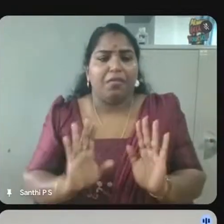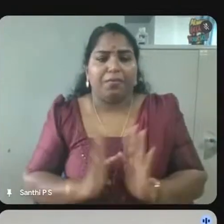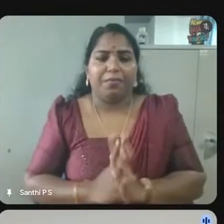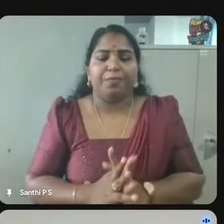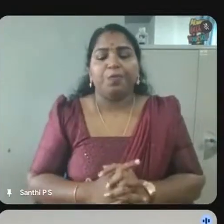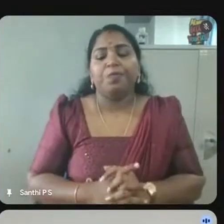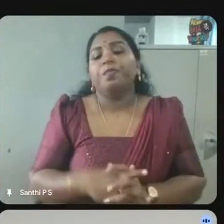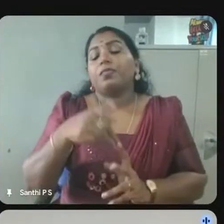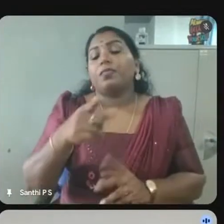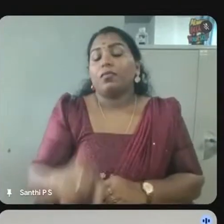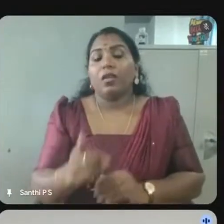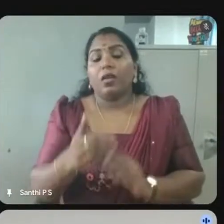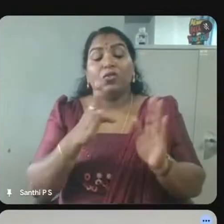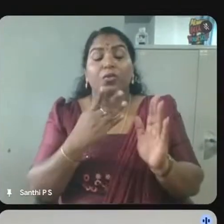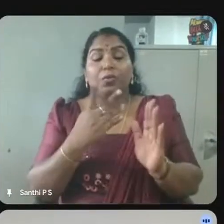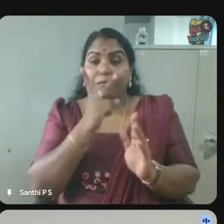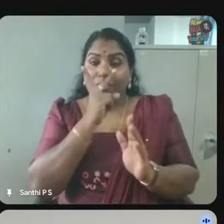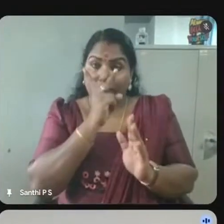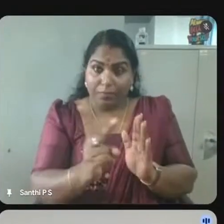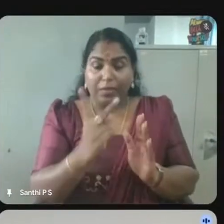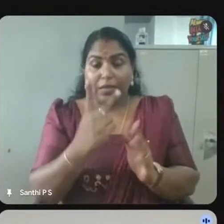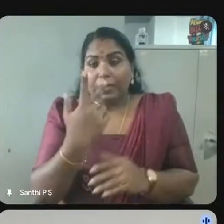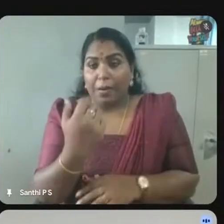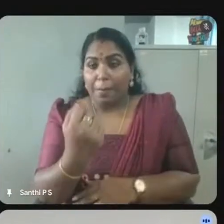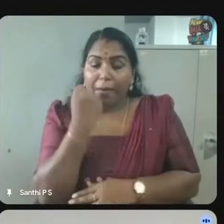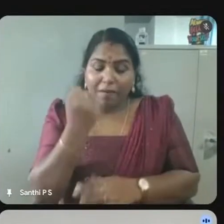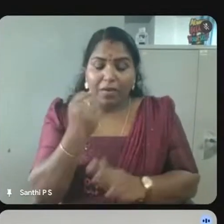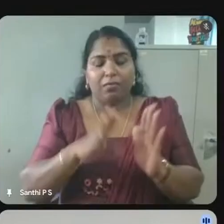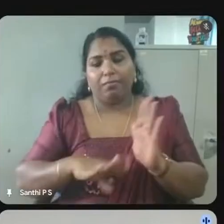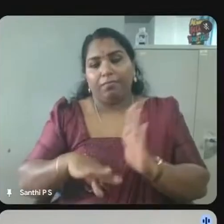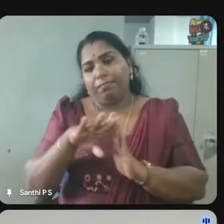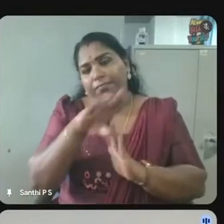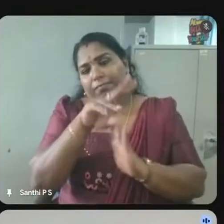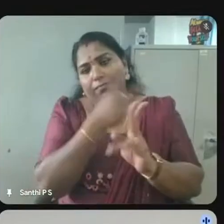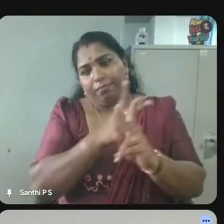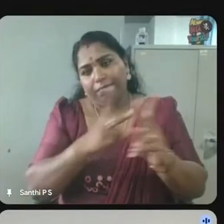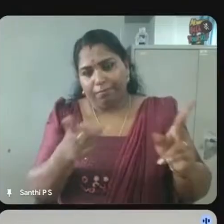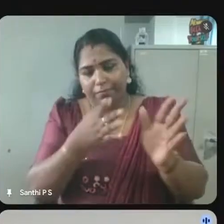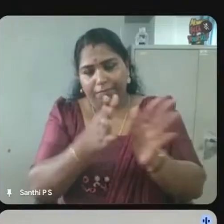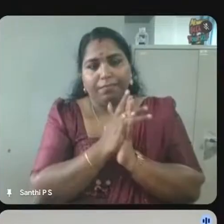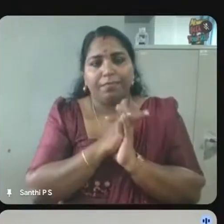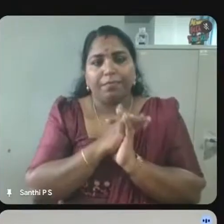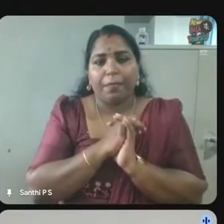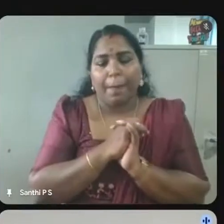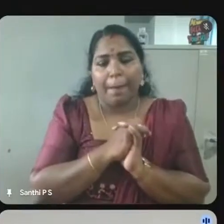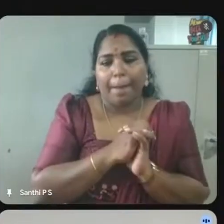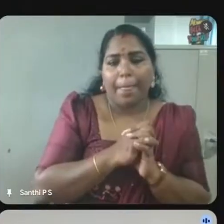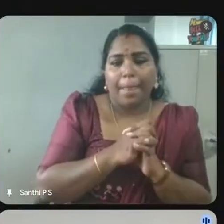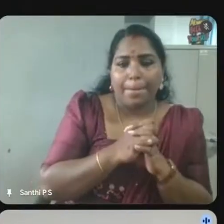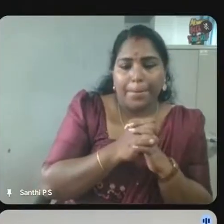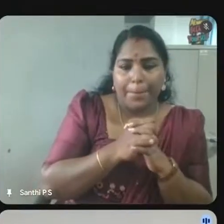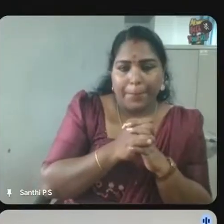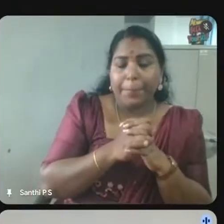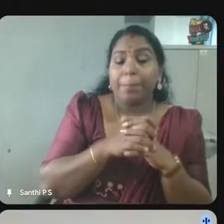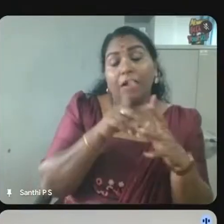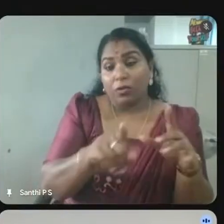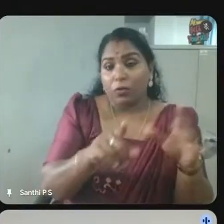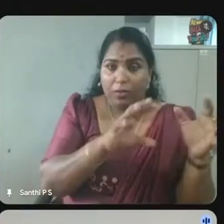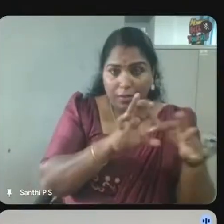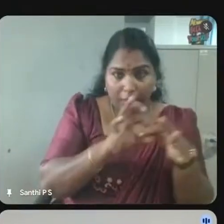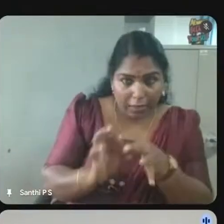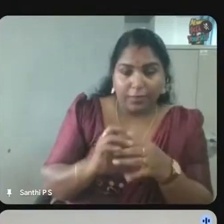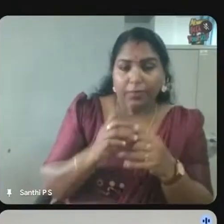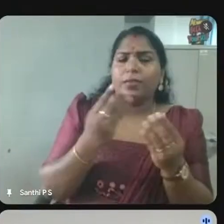നമ്മൾ ആ കാഴ്ച ശക്തിയെ നമ്മൾ തരംതിരിക്കുന്നത്. അപ്പൊ ഇത് മനസ്സിലാക്കുമ്പോൾ നമുക്കറിയാം ഏതാളുകളാണ്